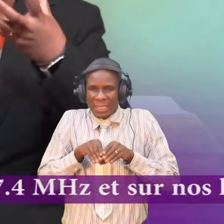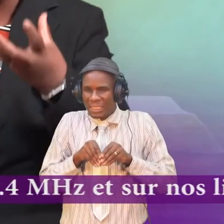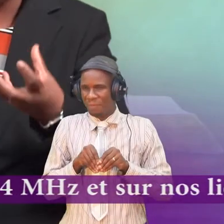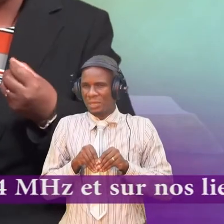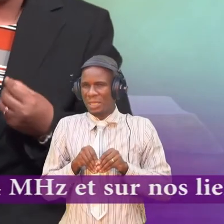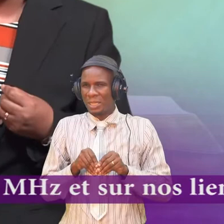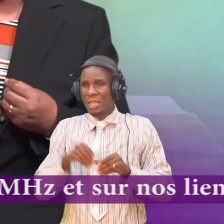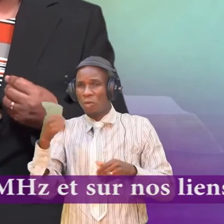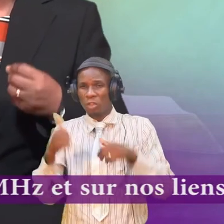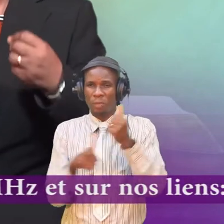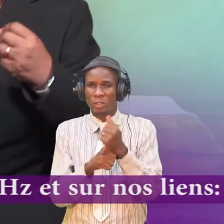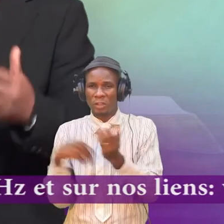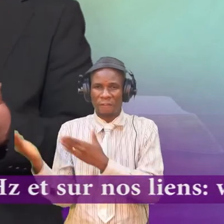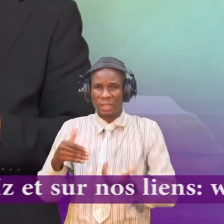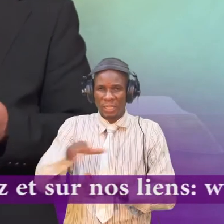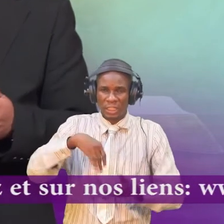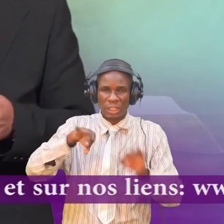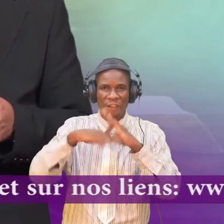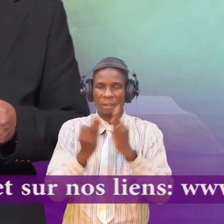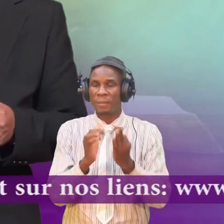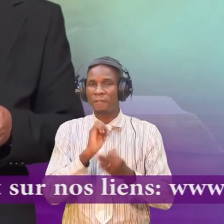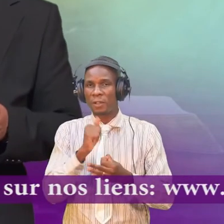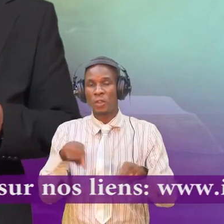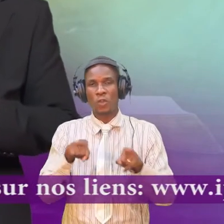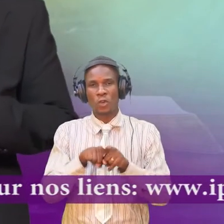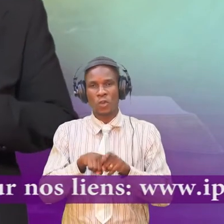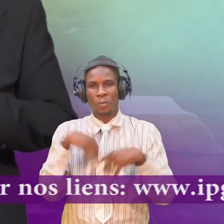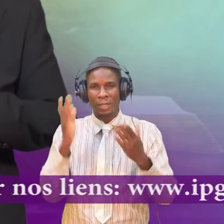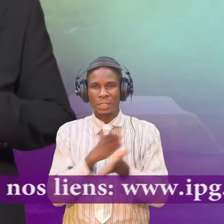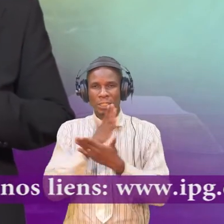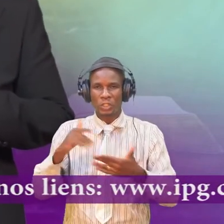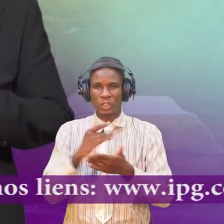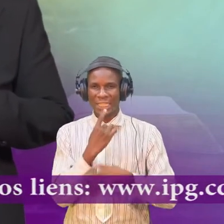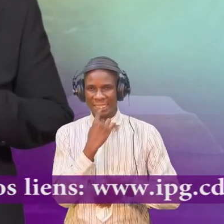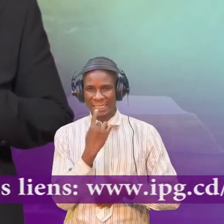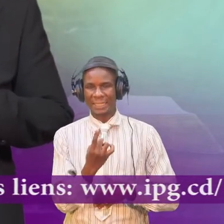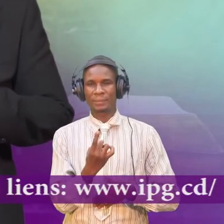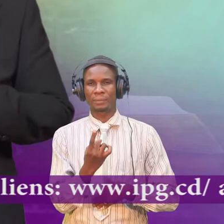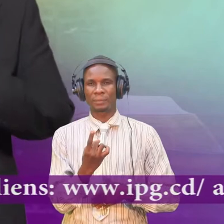kuna mambo madogo madogo kama yale, si usifanye kuwa shida kubwa.